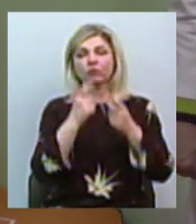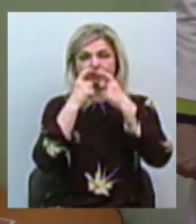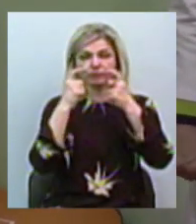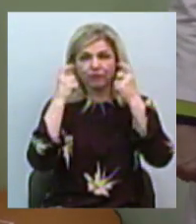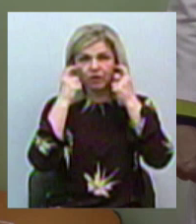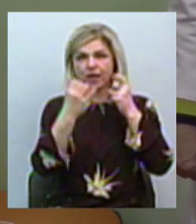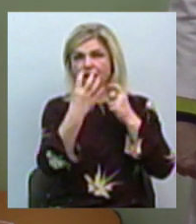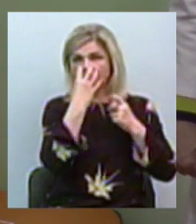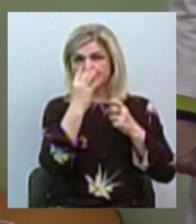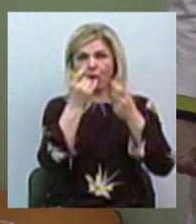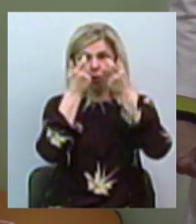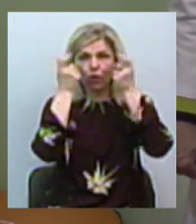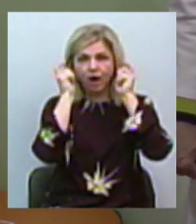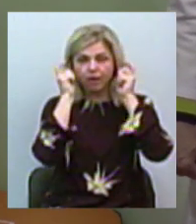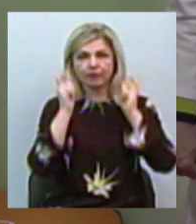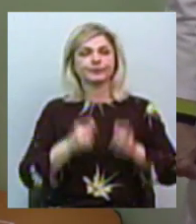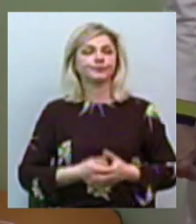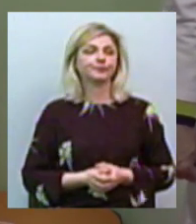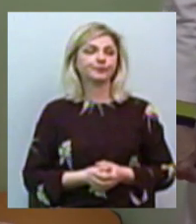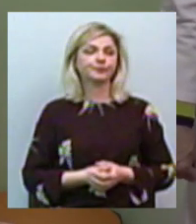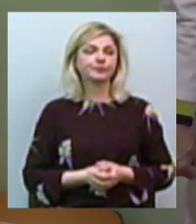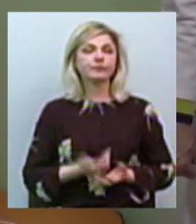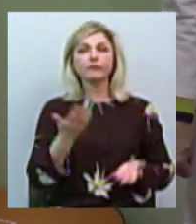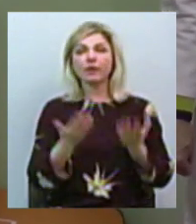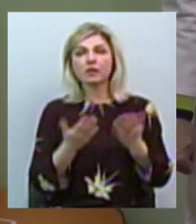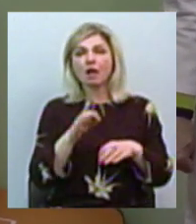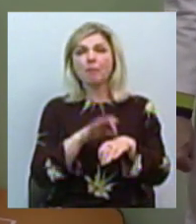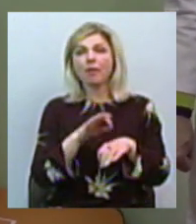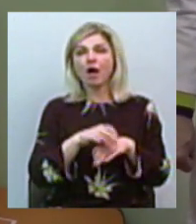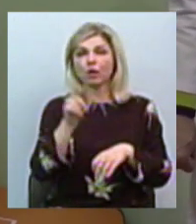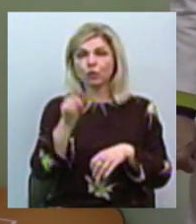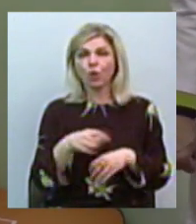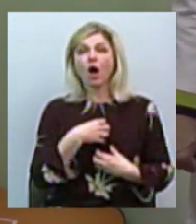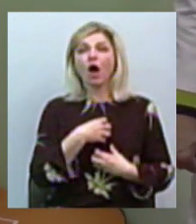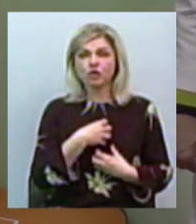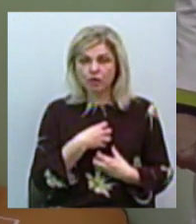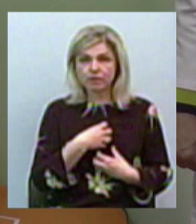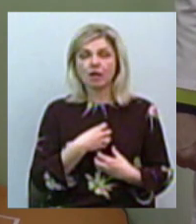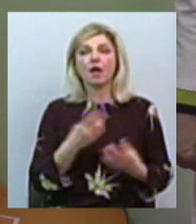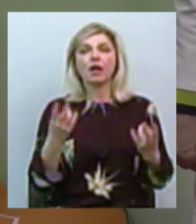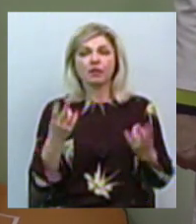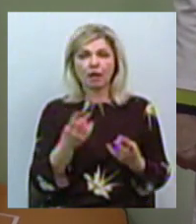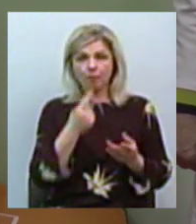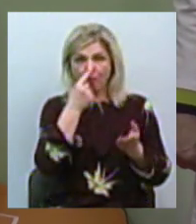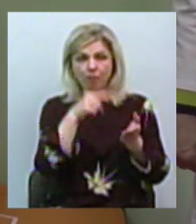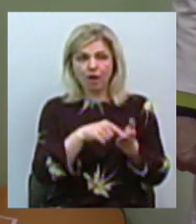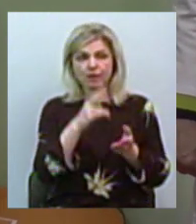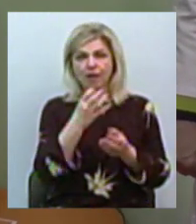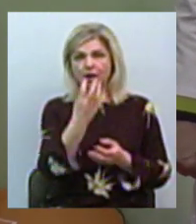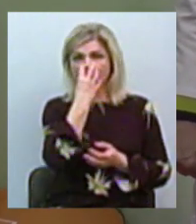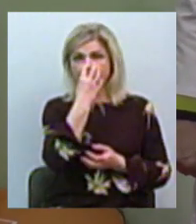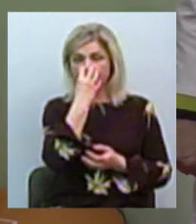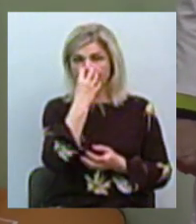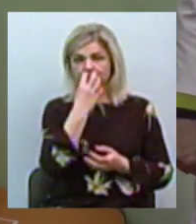та окуляри. Якщо вдруг больной чихнет или кашлянет, значить, это все попадає на респіратор, а не на